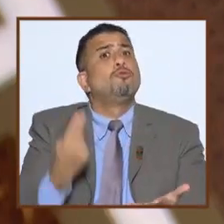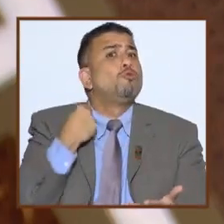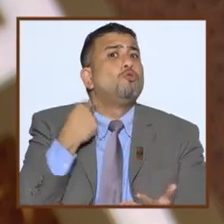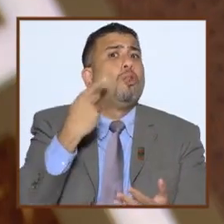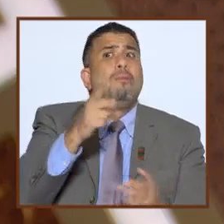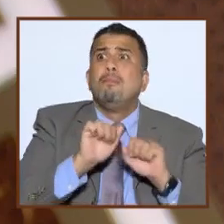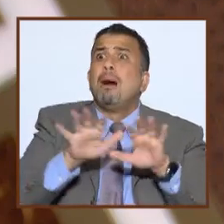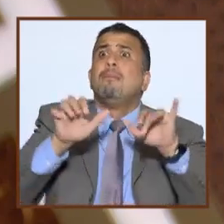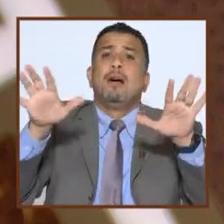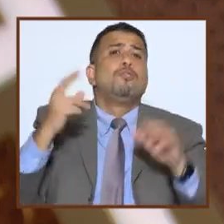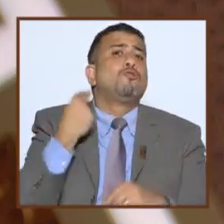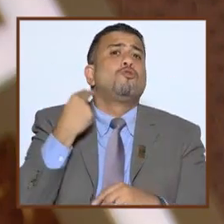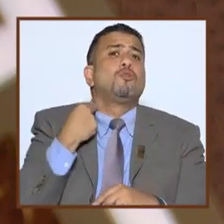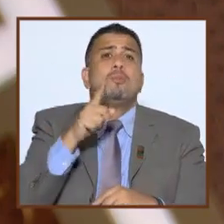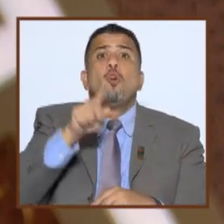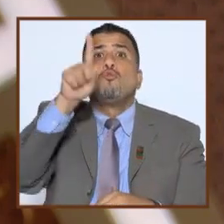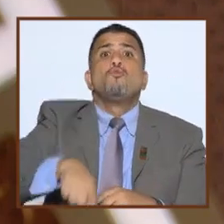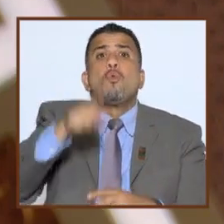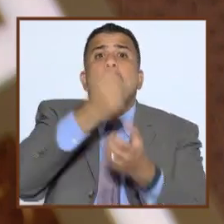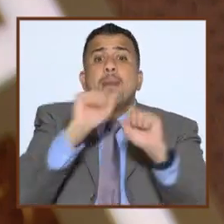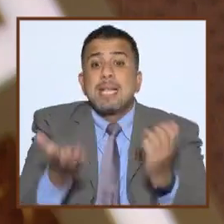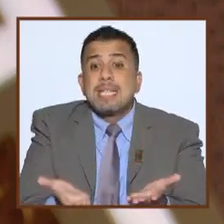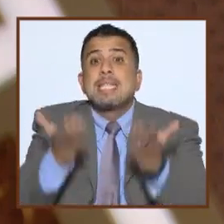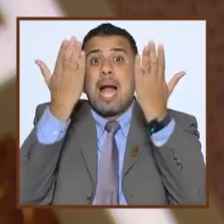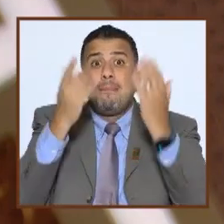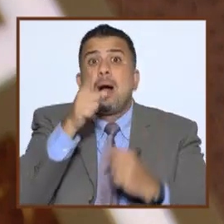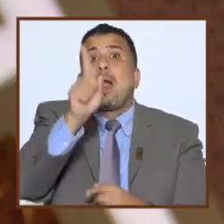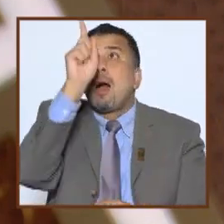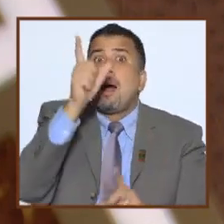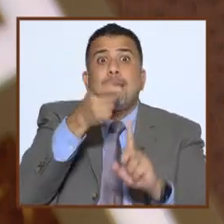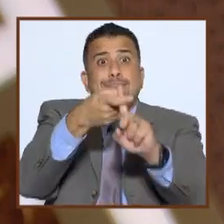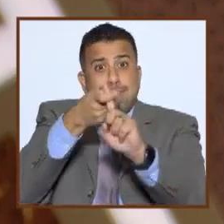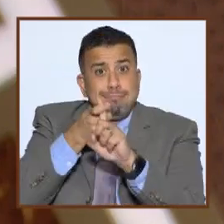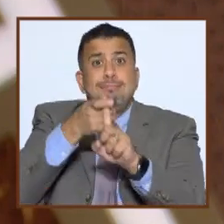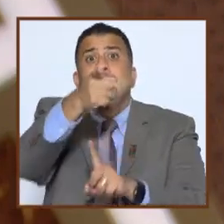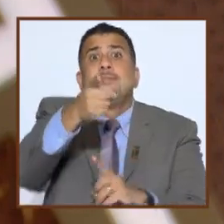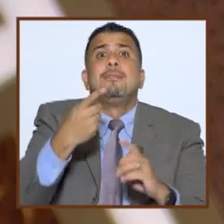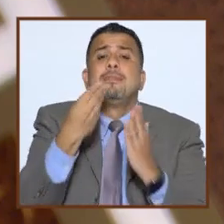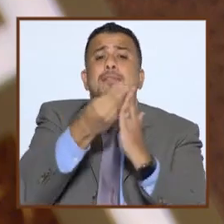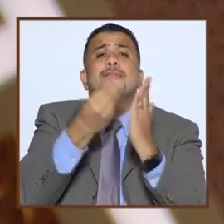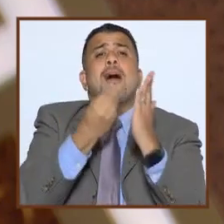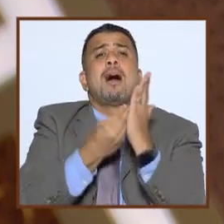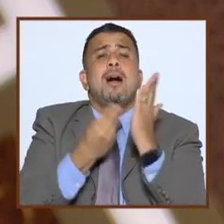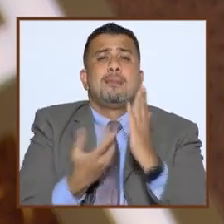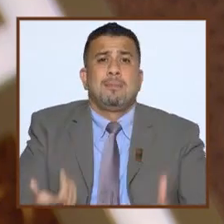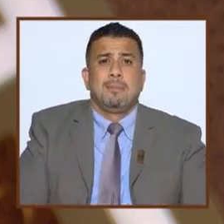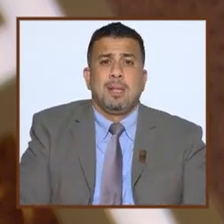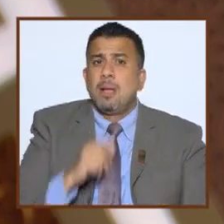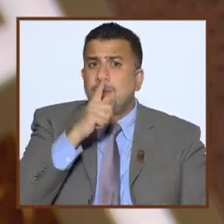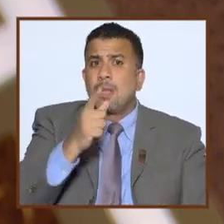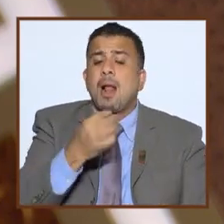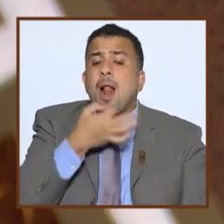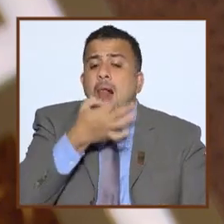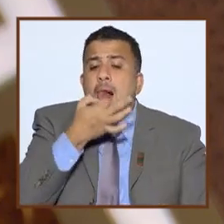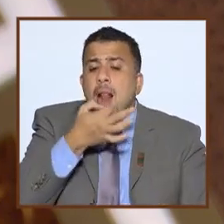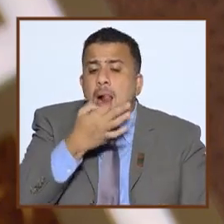تنشرها ستسال عنها يوم القيامه اي رساله مثل الكلب الكلمه الكلمه ما دمت انت حابسها في